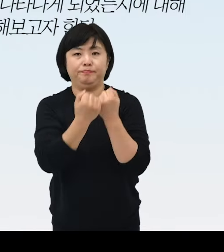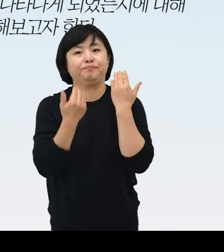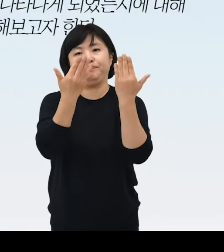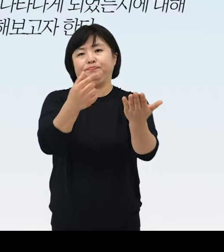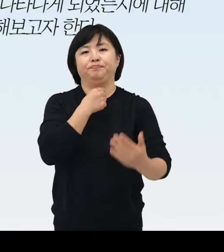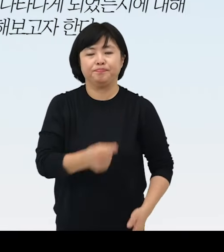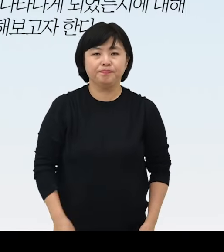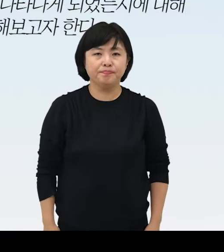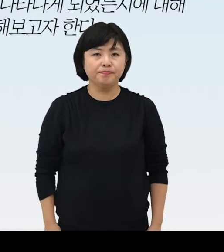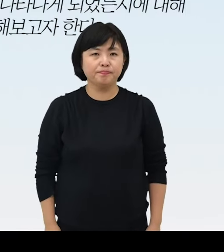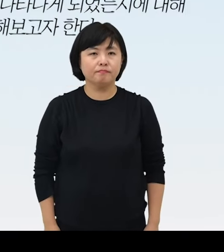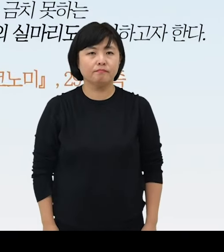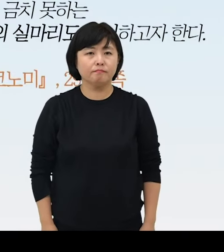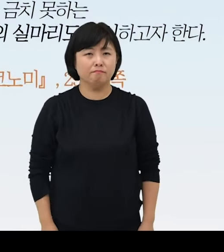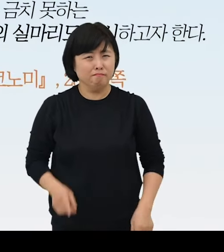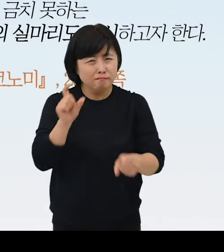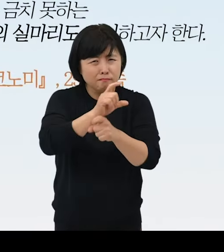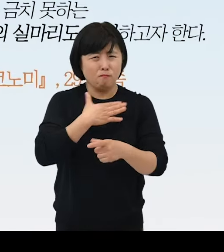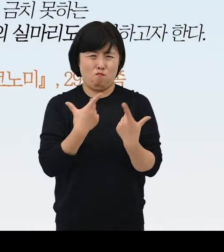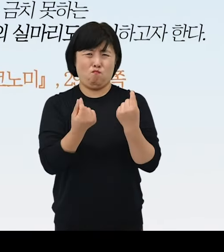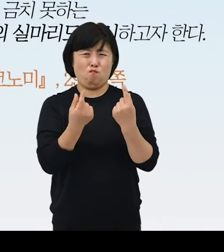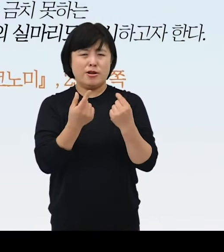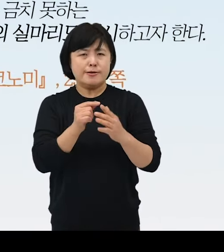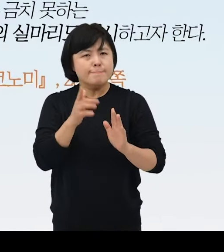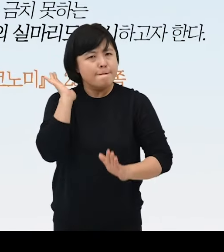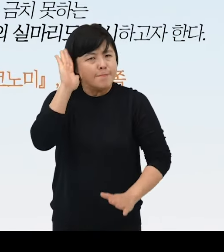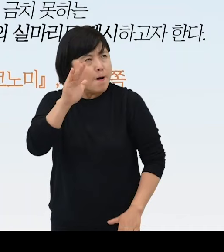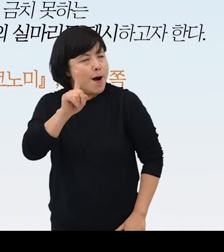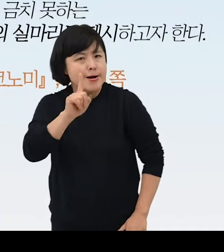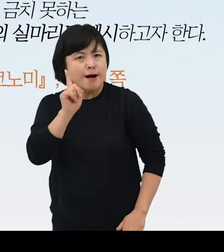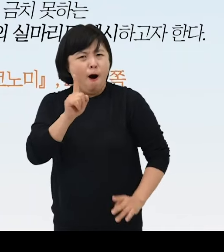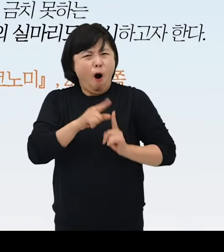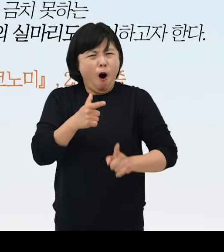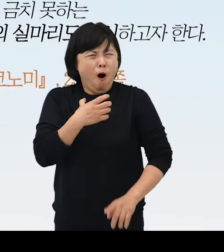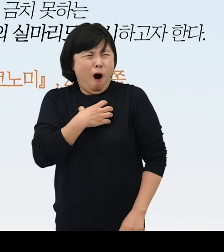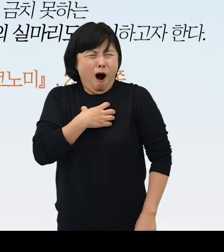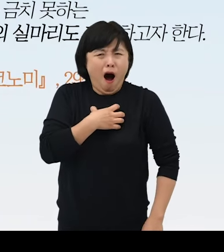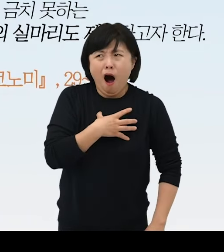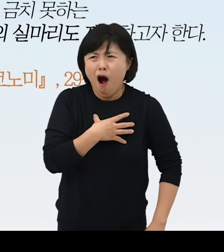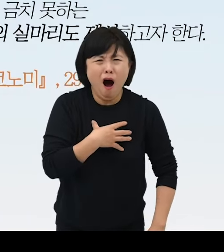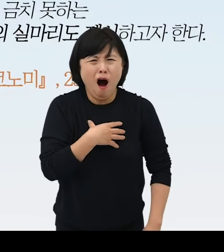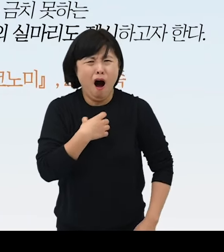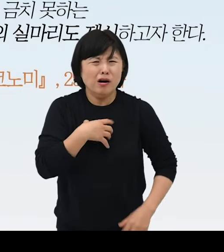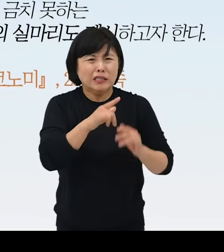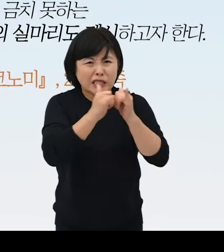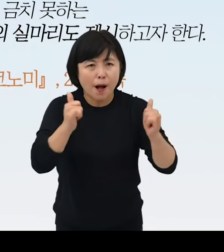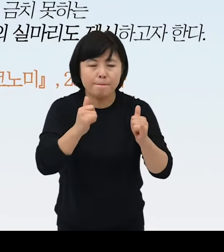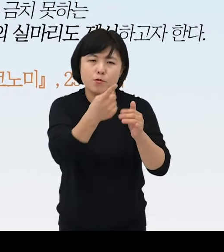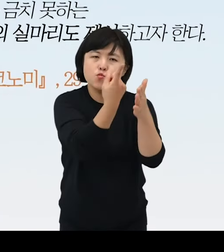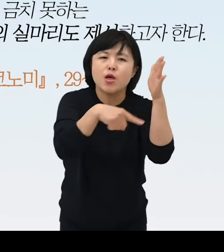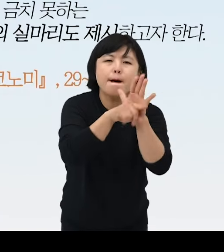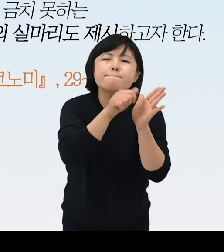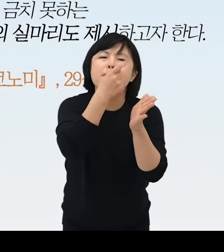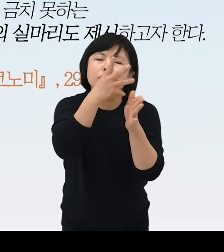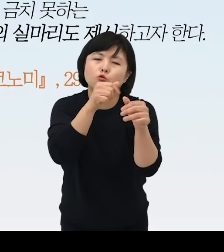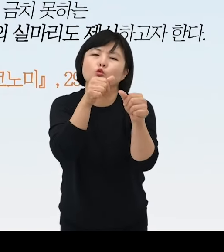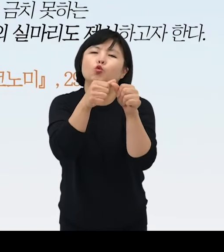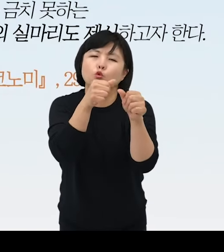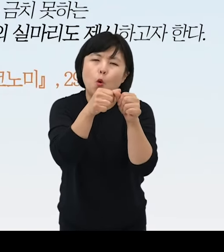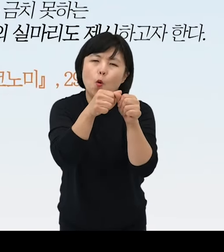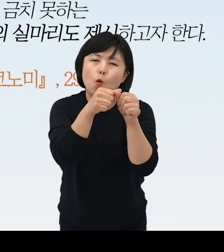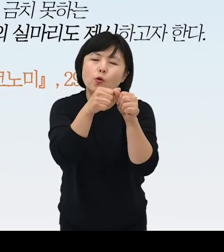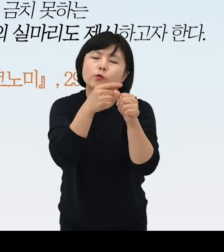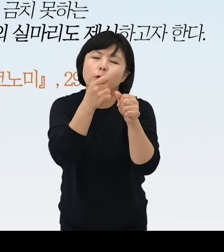대해 몇 가지 설명을 해보고자 한다. 나아가 나처럼 이러한 전망에 대해 매우 큰 우려를 금치 못하는